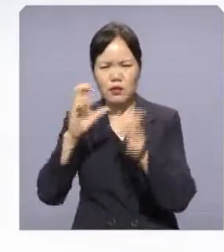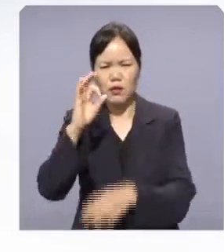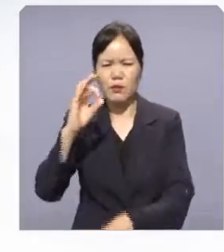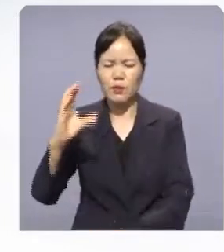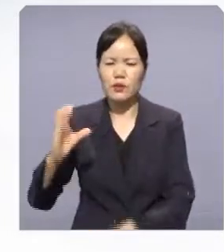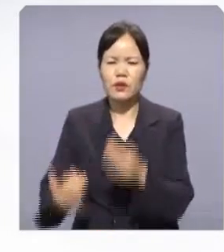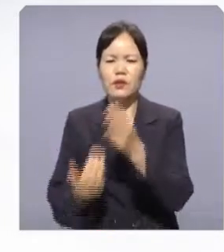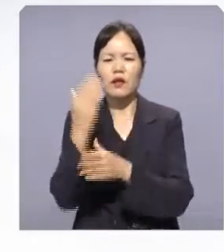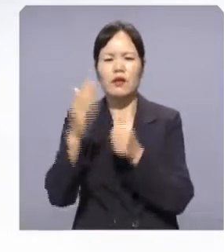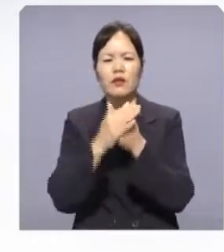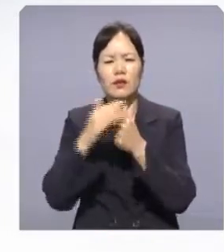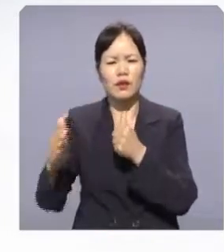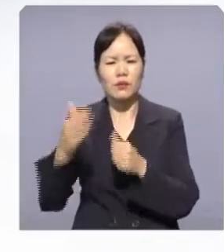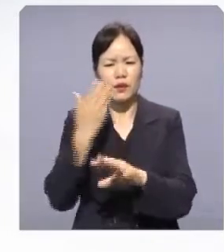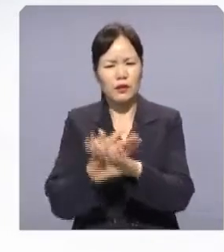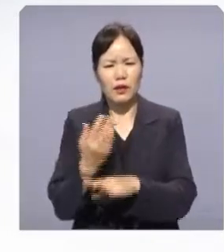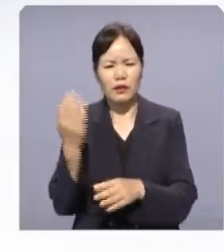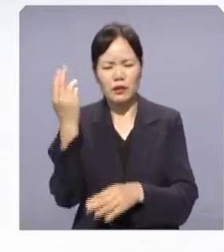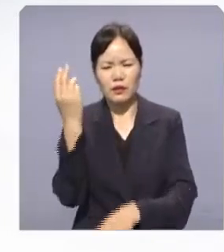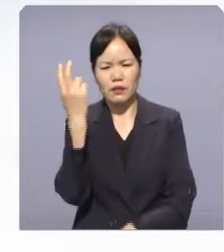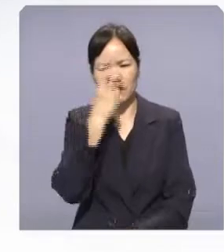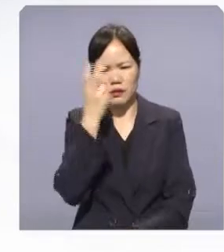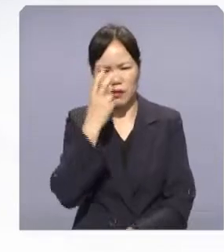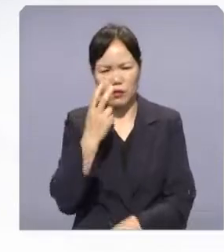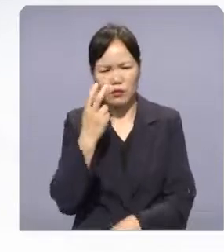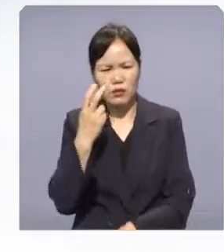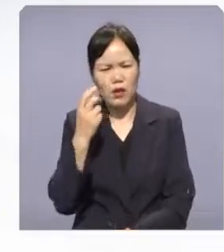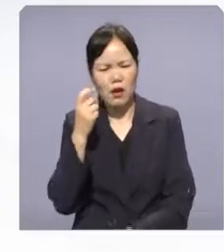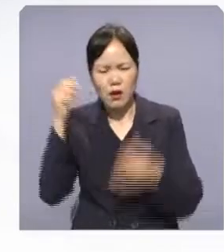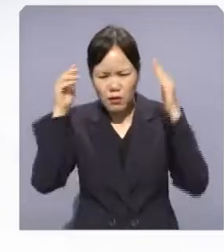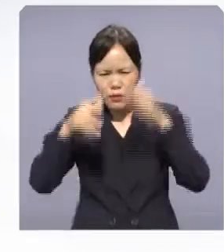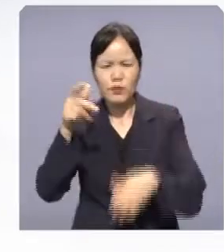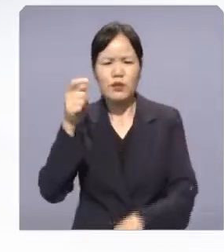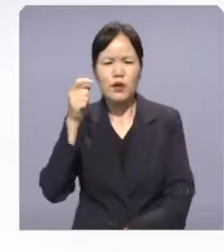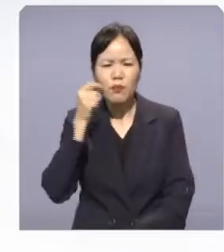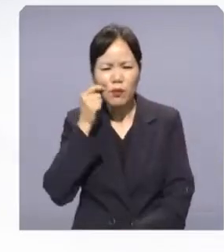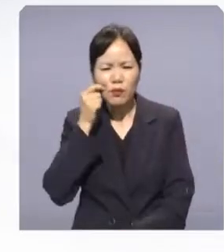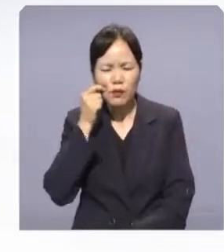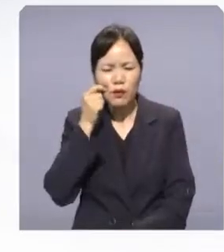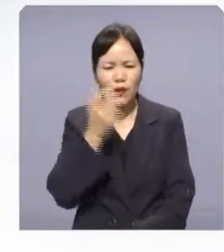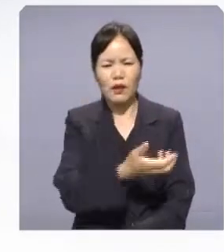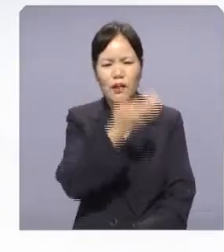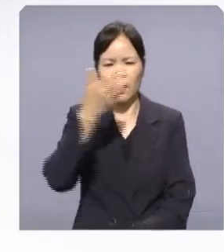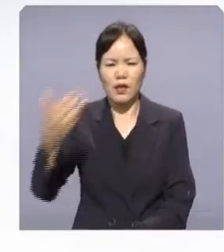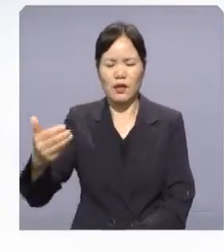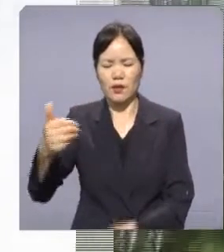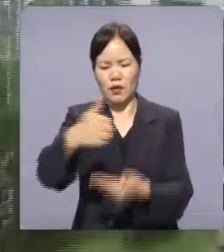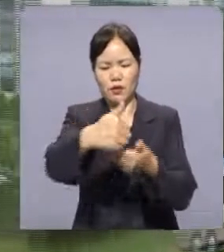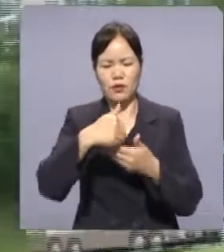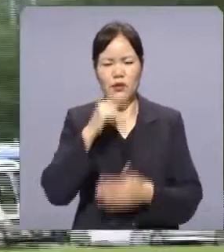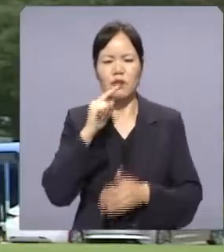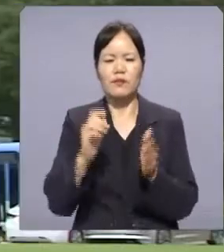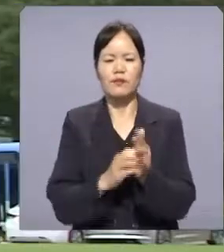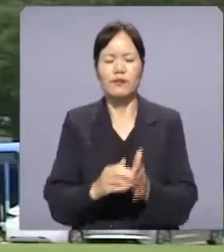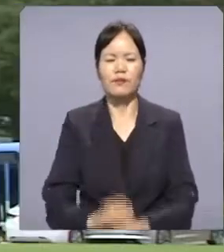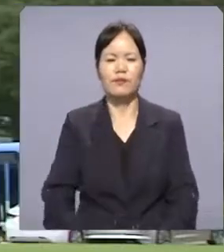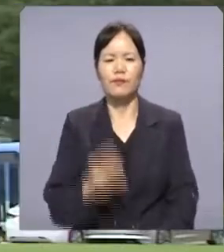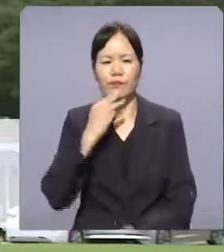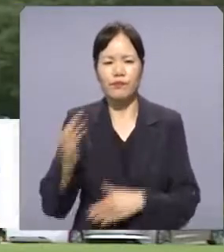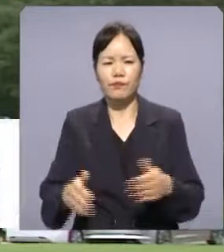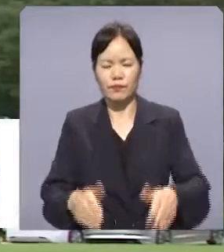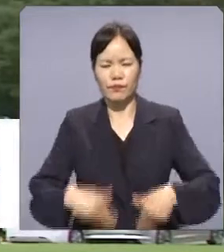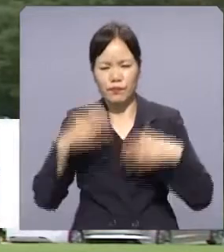민생경제사범이나 선거사범 수사에 집중하지 못하는 등 과부하가 걸려 이관을 요청해왔다고 설명했습니다.